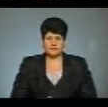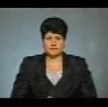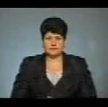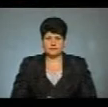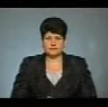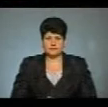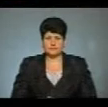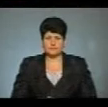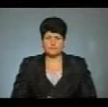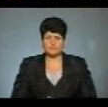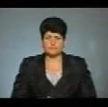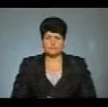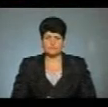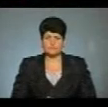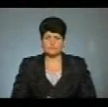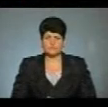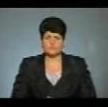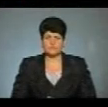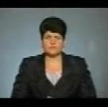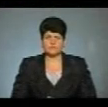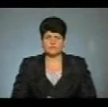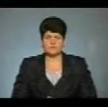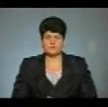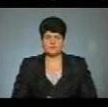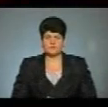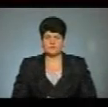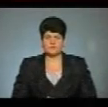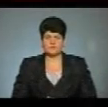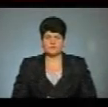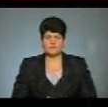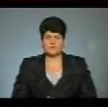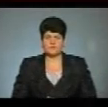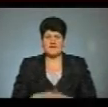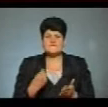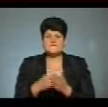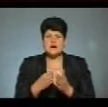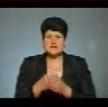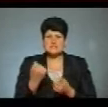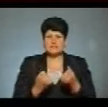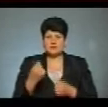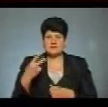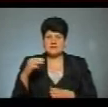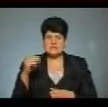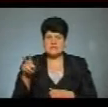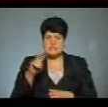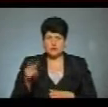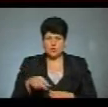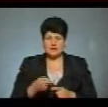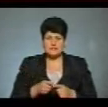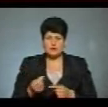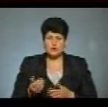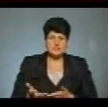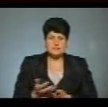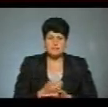Тарас Бурак, Марта Журавель. Новини на Суспільному. Тернопіль. Вартість автомобіля – 20 тисяч доларів. Ці гроші